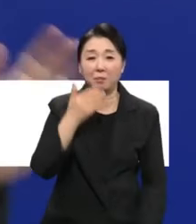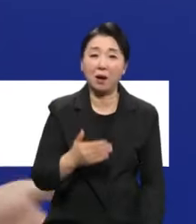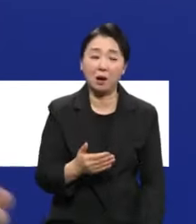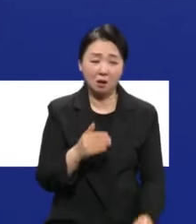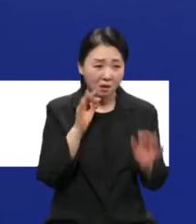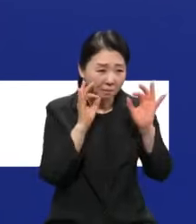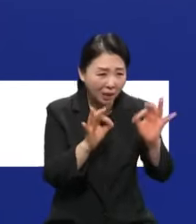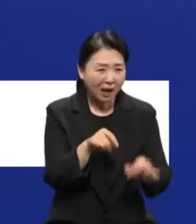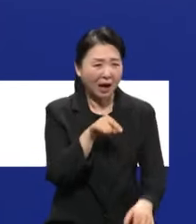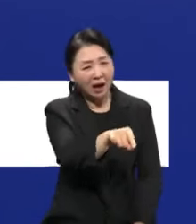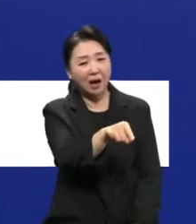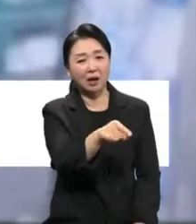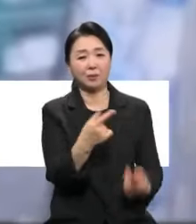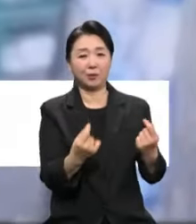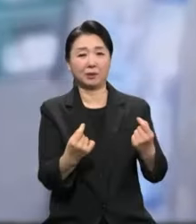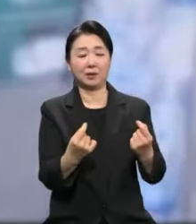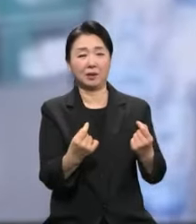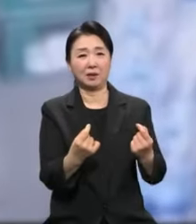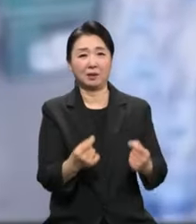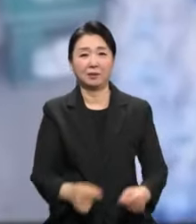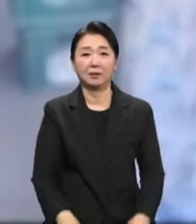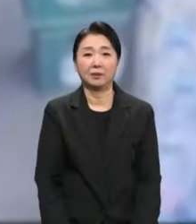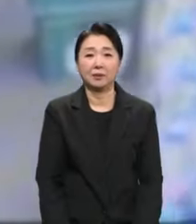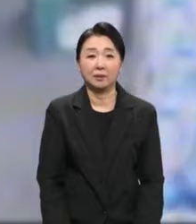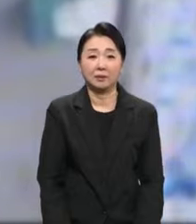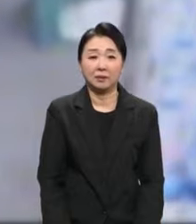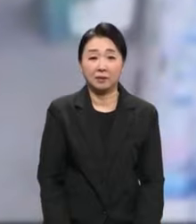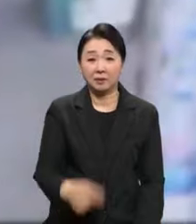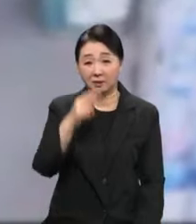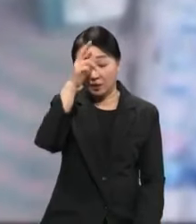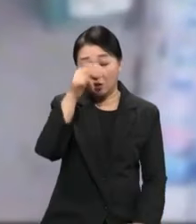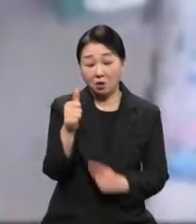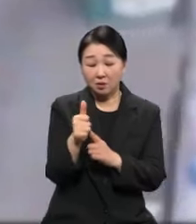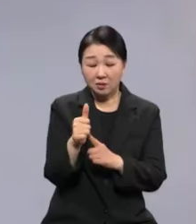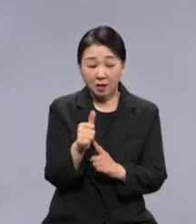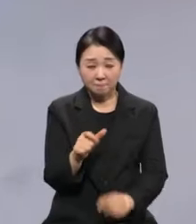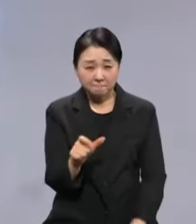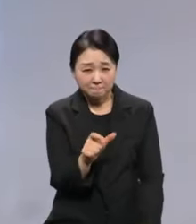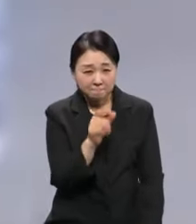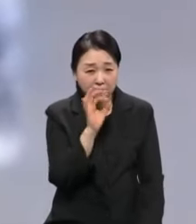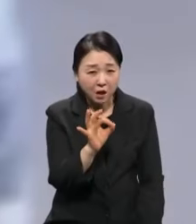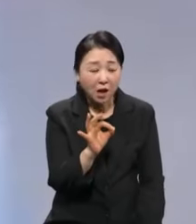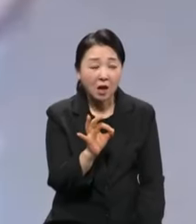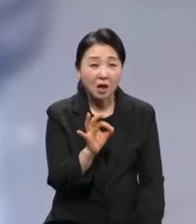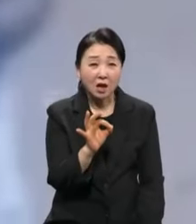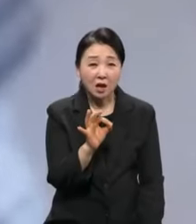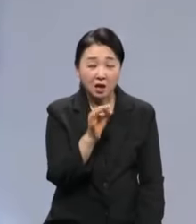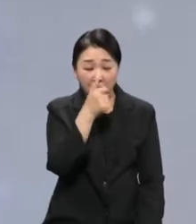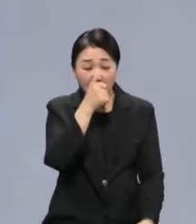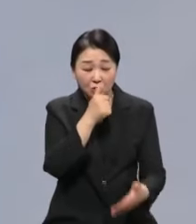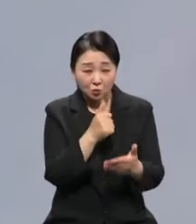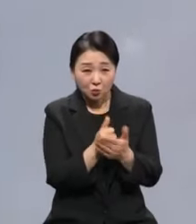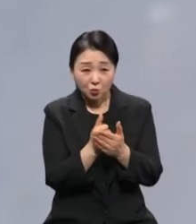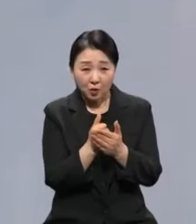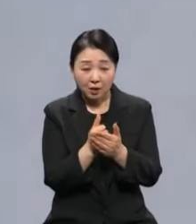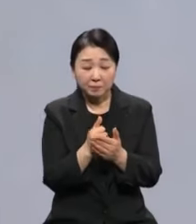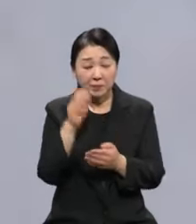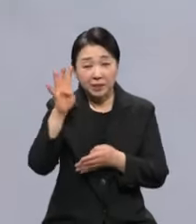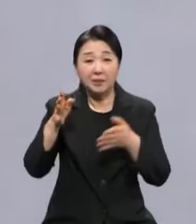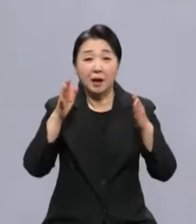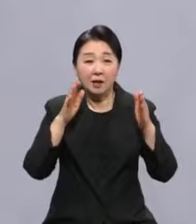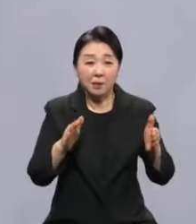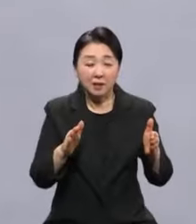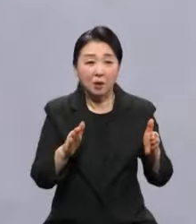아, 이놈이다라고. 임경희는 동선을 추적해 범행 사흘 만인 지난 14일 남성이 머무는